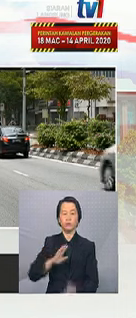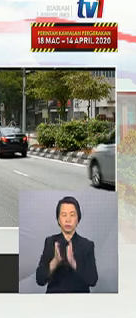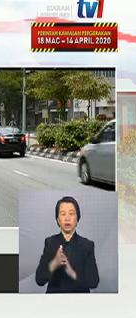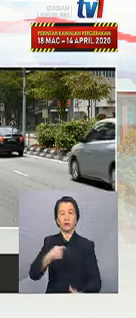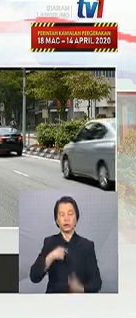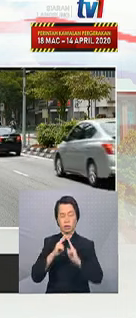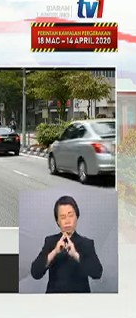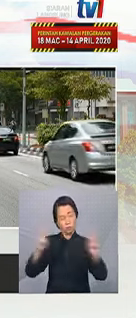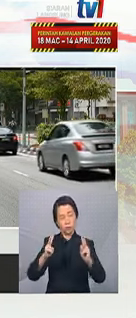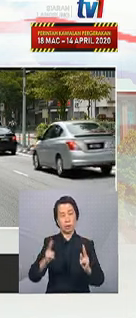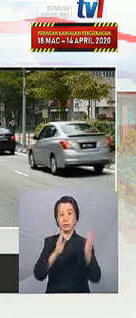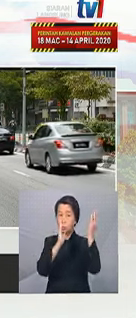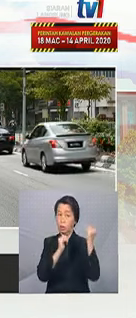berharap